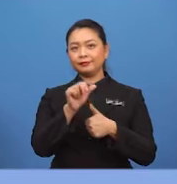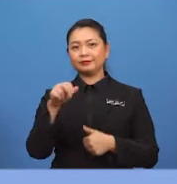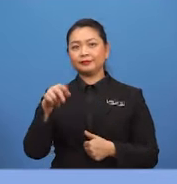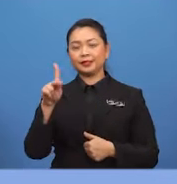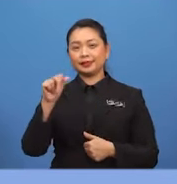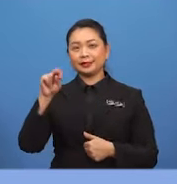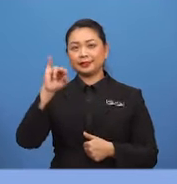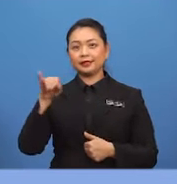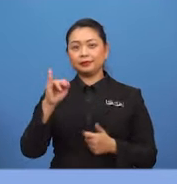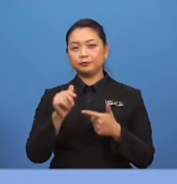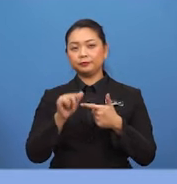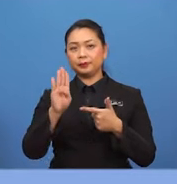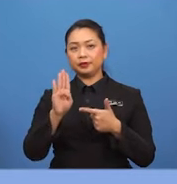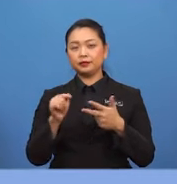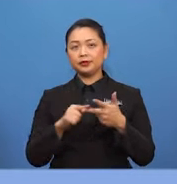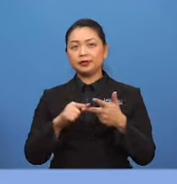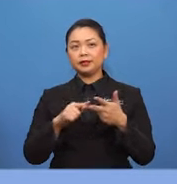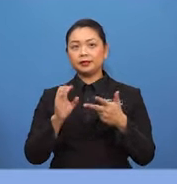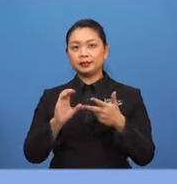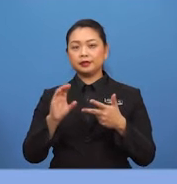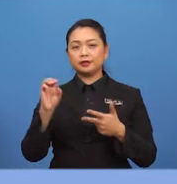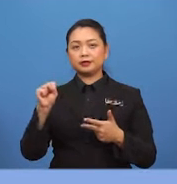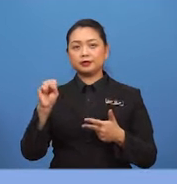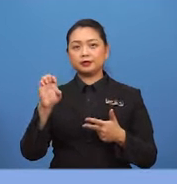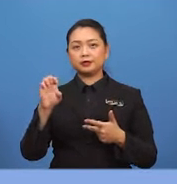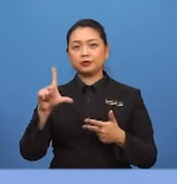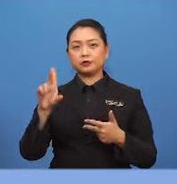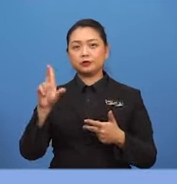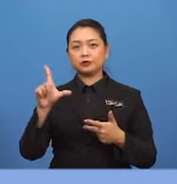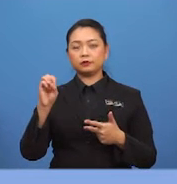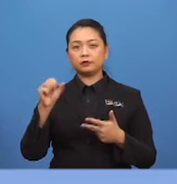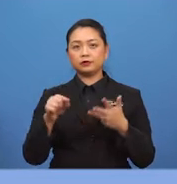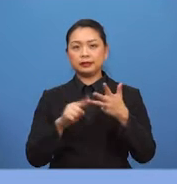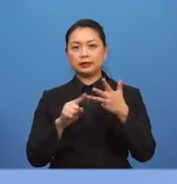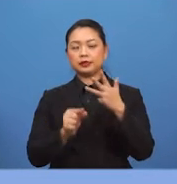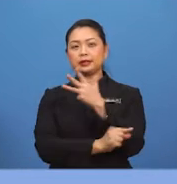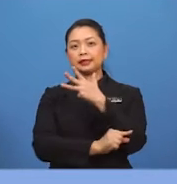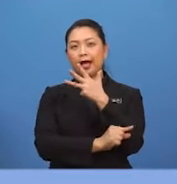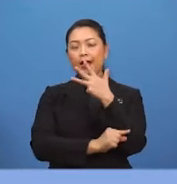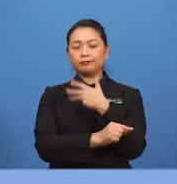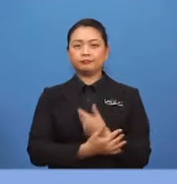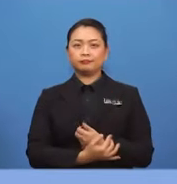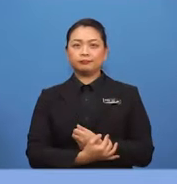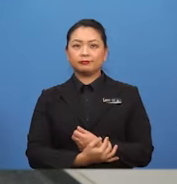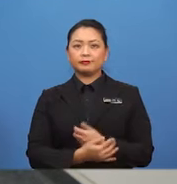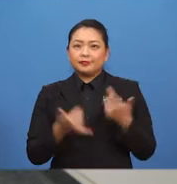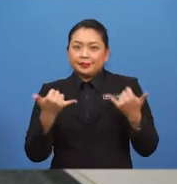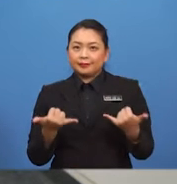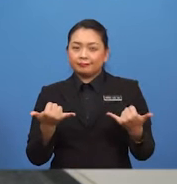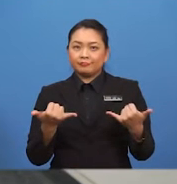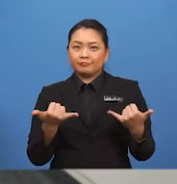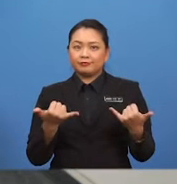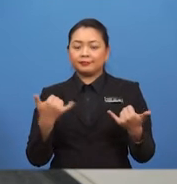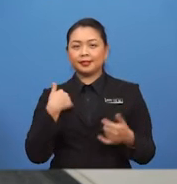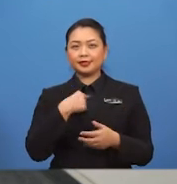B. Kanji, C. Selulosa dan D. Getah asli.